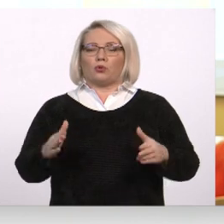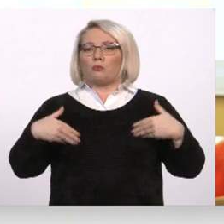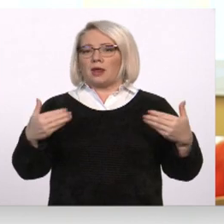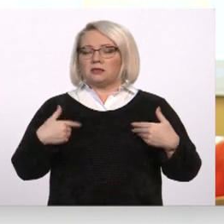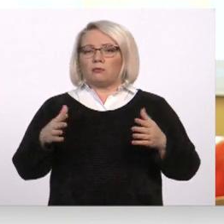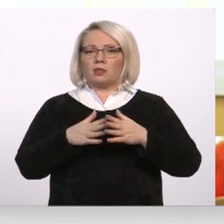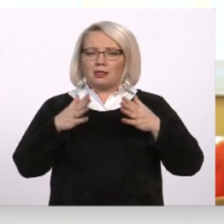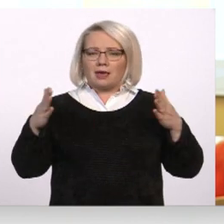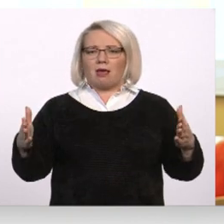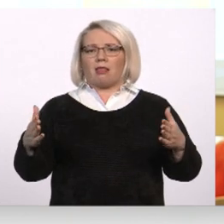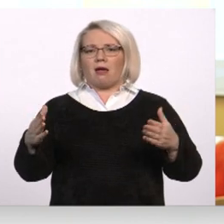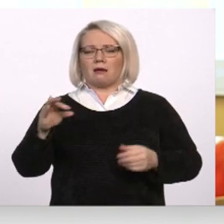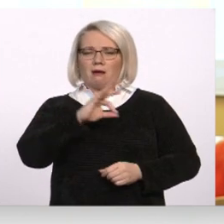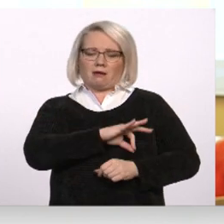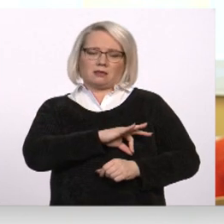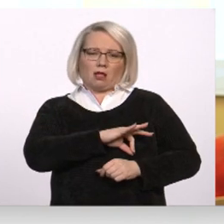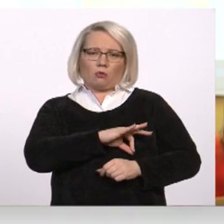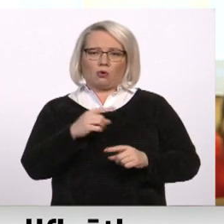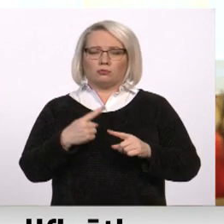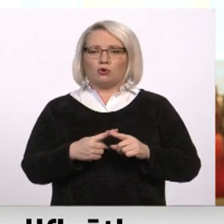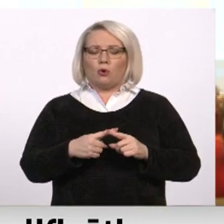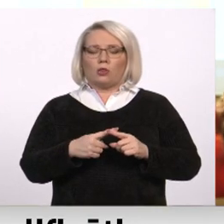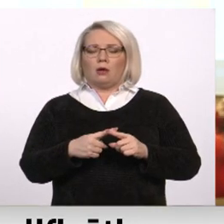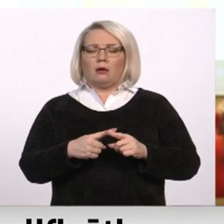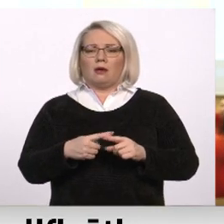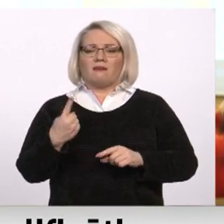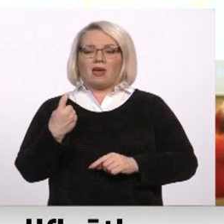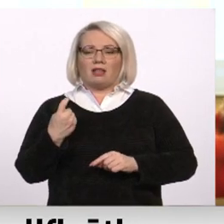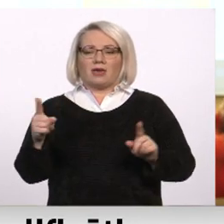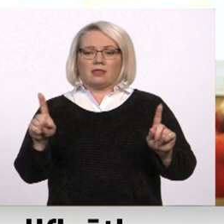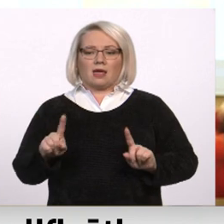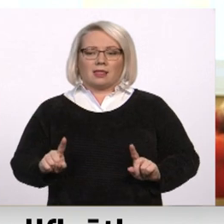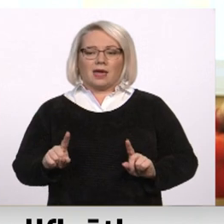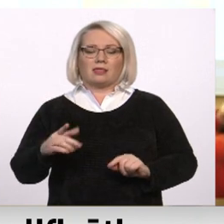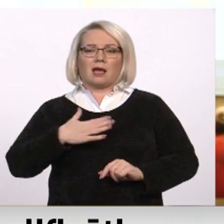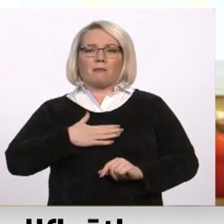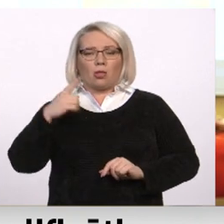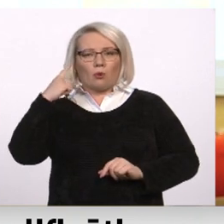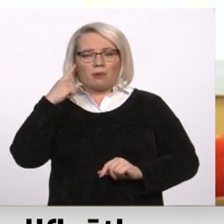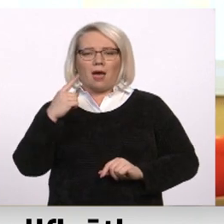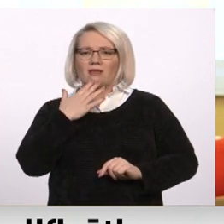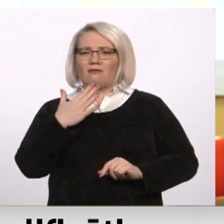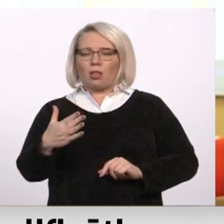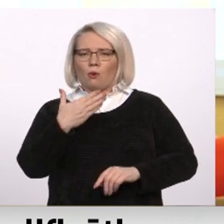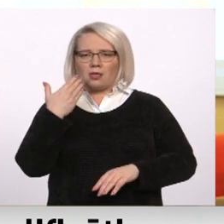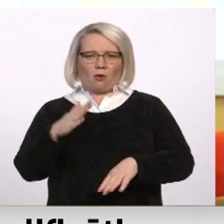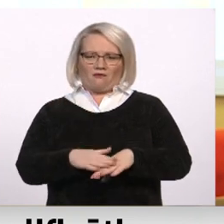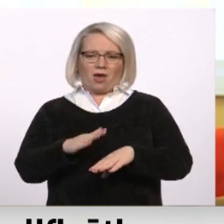lielāks atalgojums. Un vēl viena lieta ir, ka, manuprāt, valoda nav vainīga, jā,